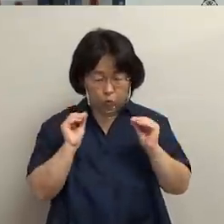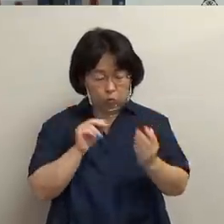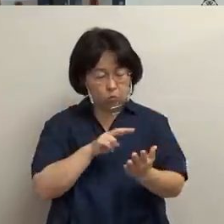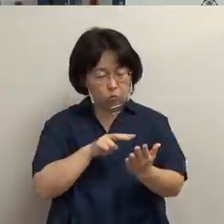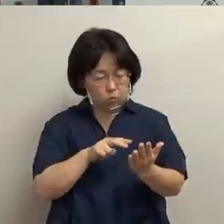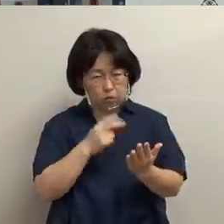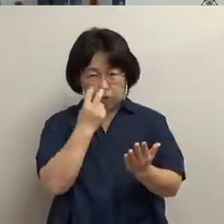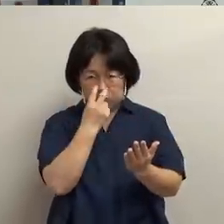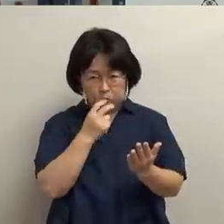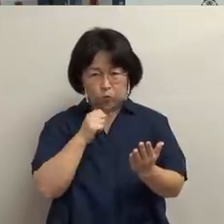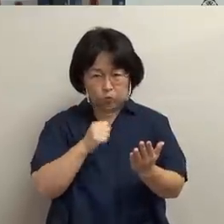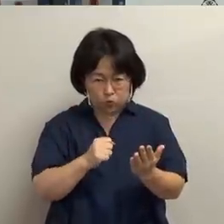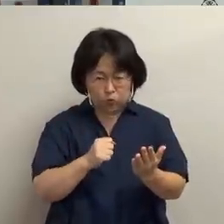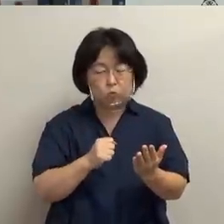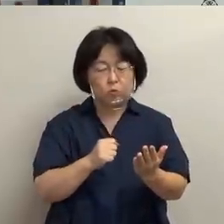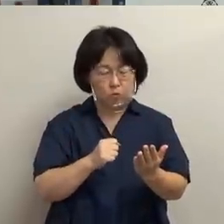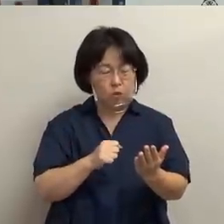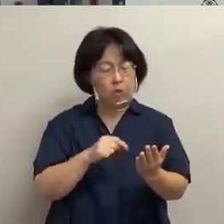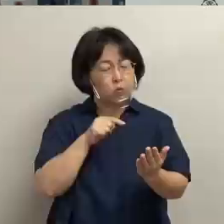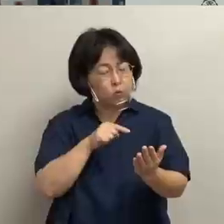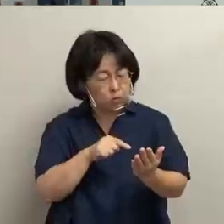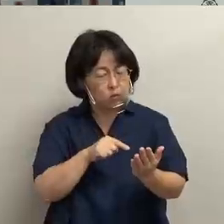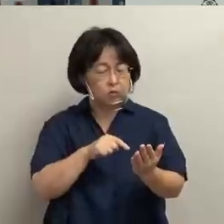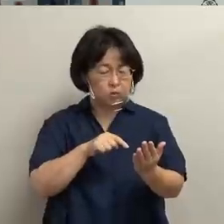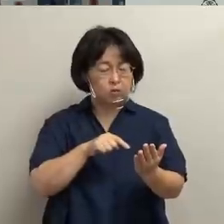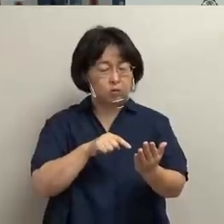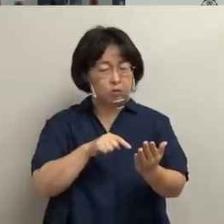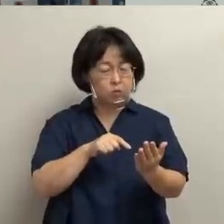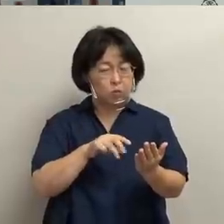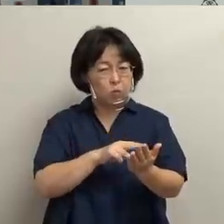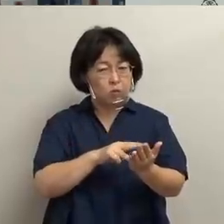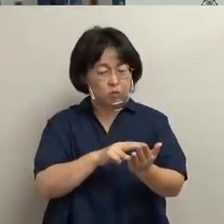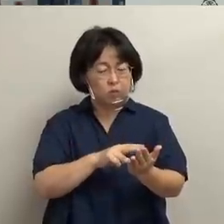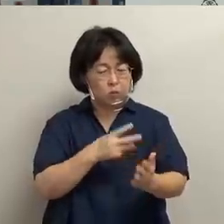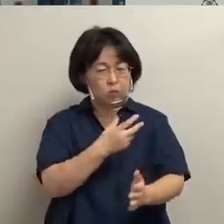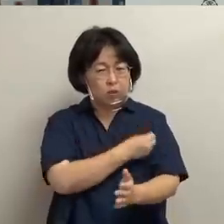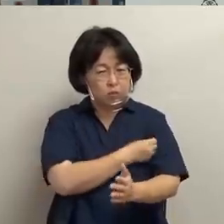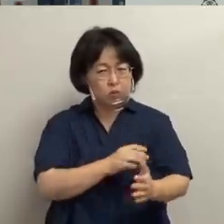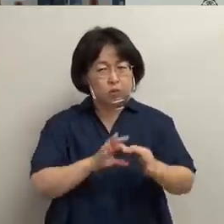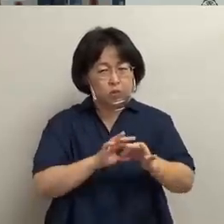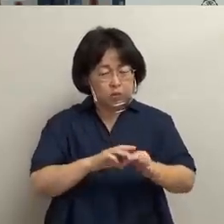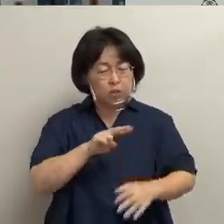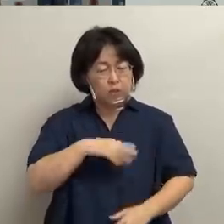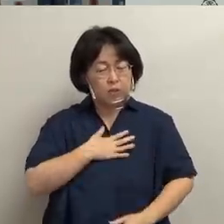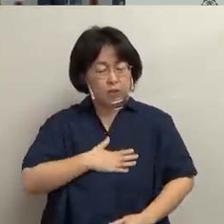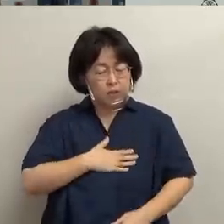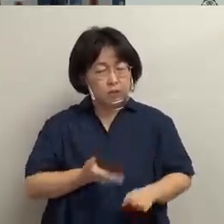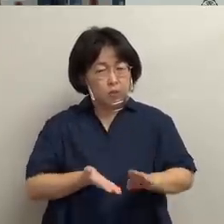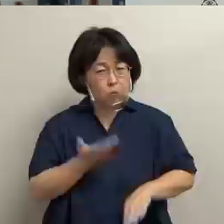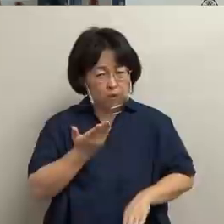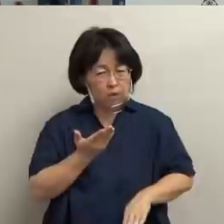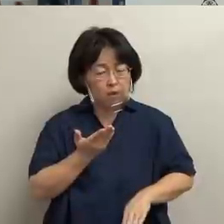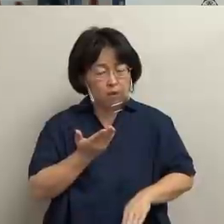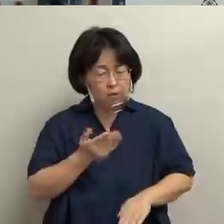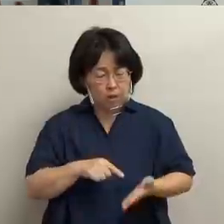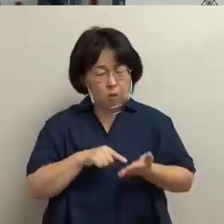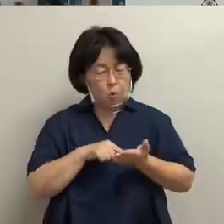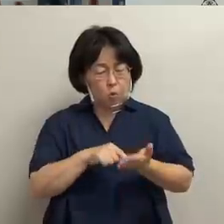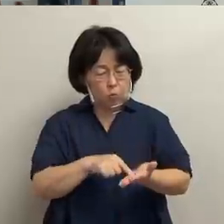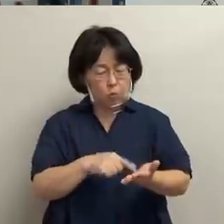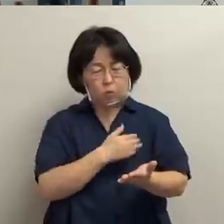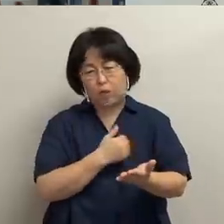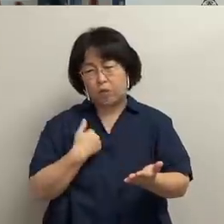あるいはその情報に対して理解を高めるような検証委した上が上げて応募ホームに住んでいただくとかです